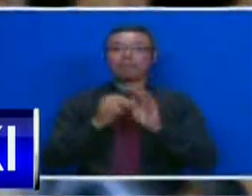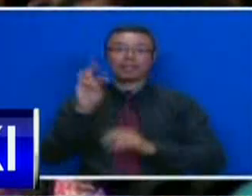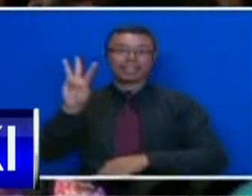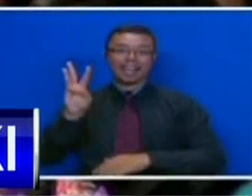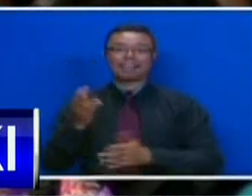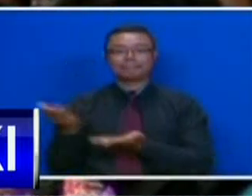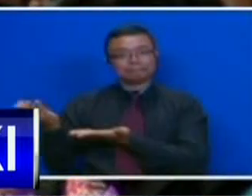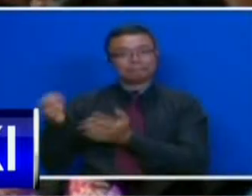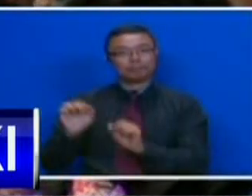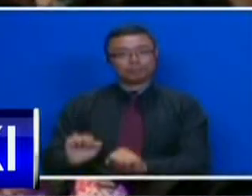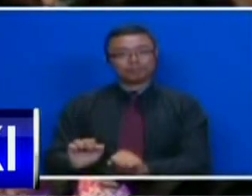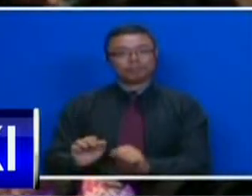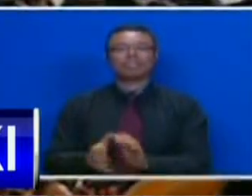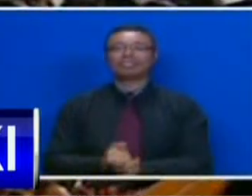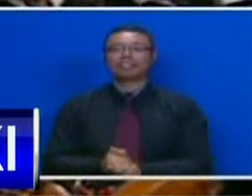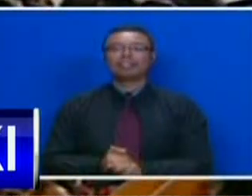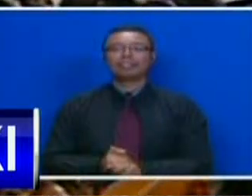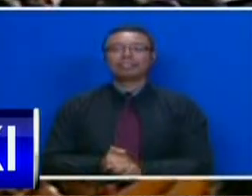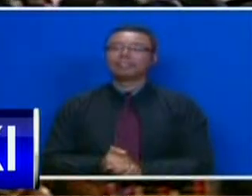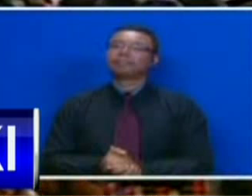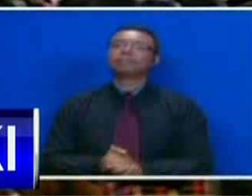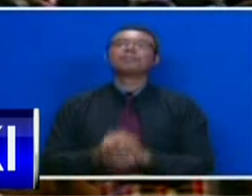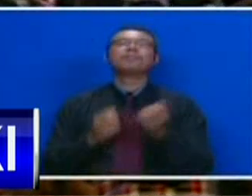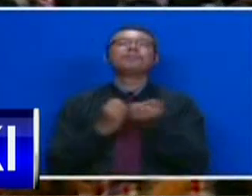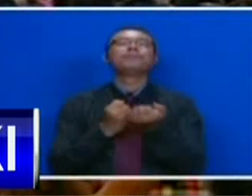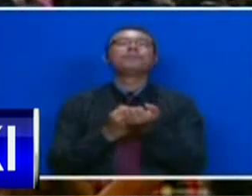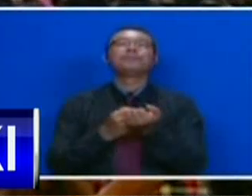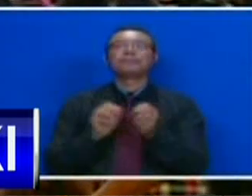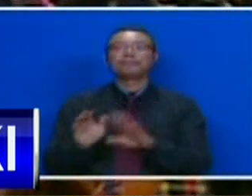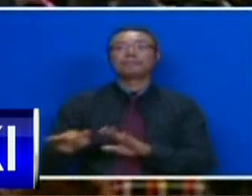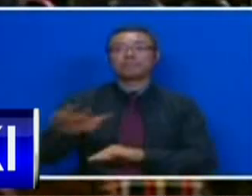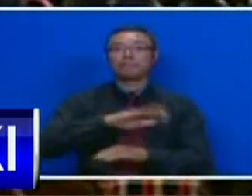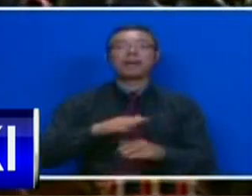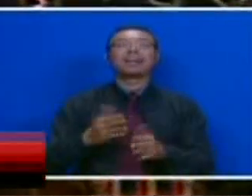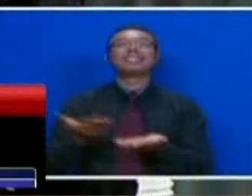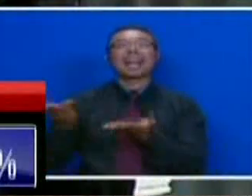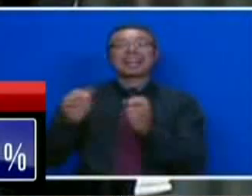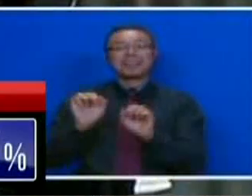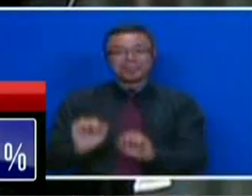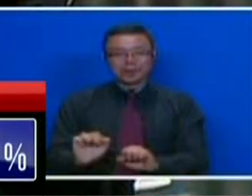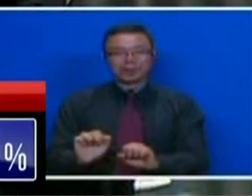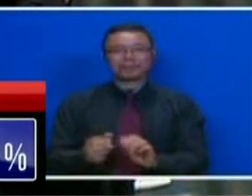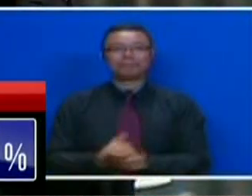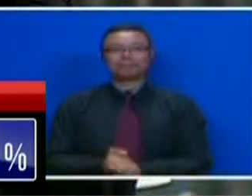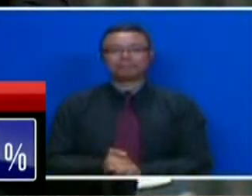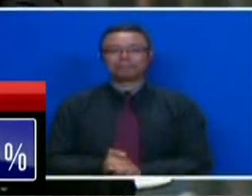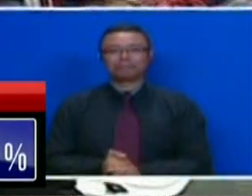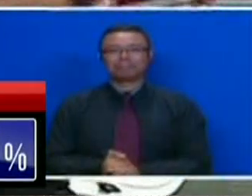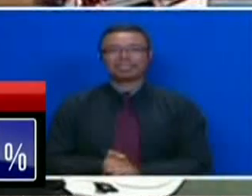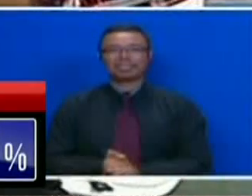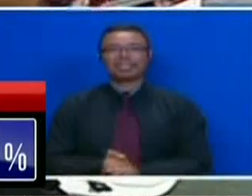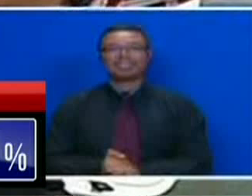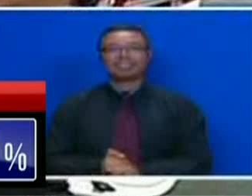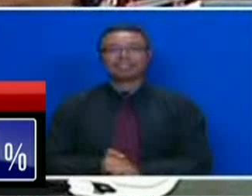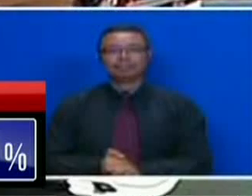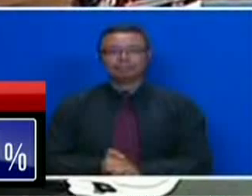kembali duduk para pendukung juga Silakan duduk Silakan